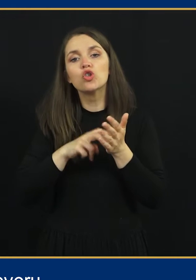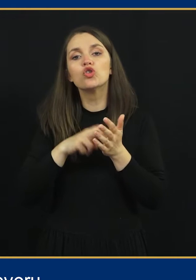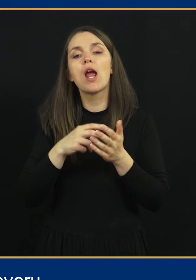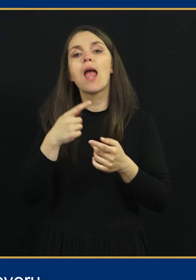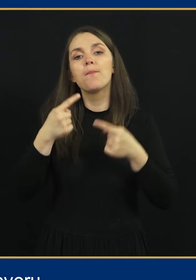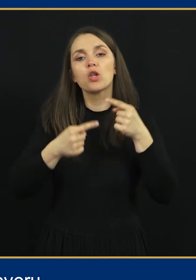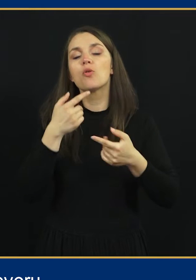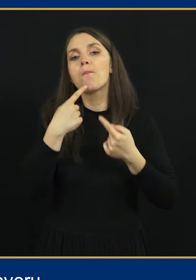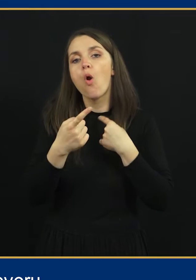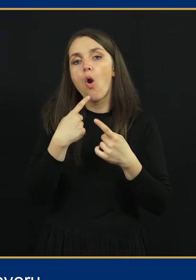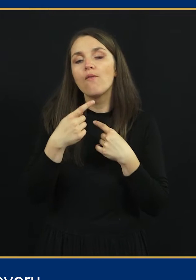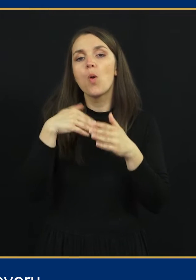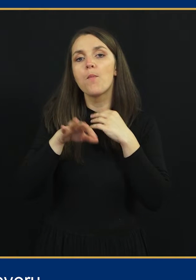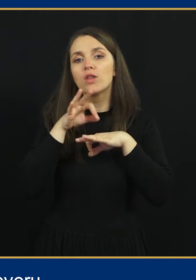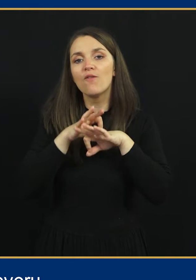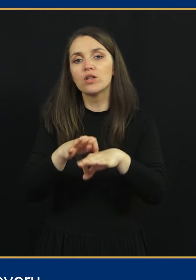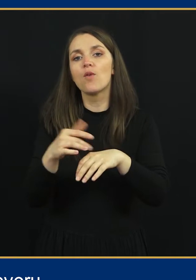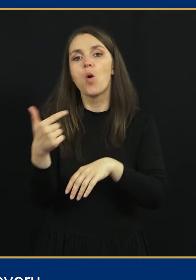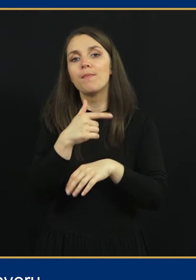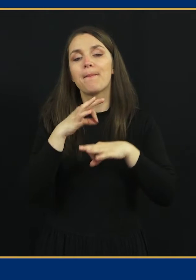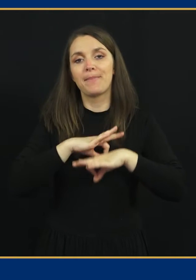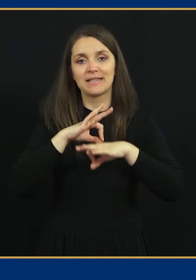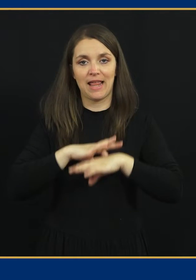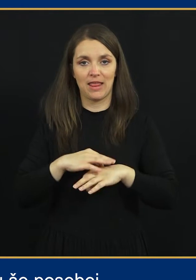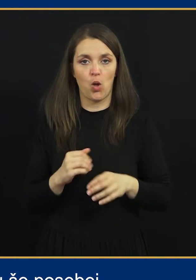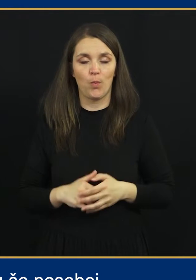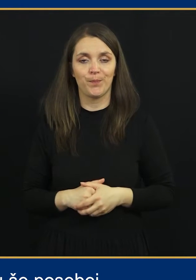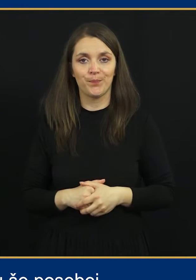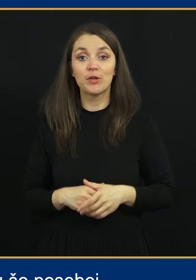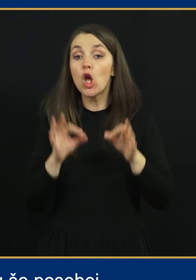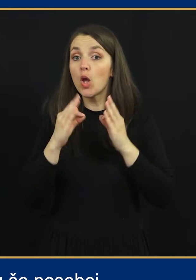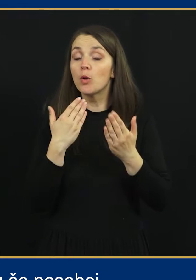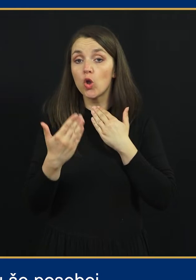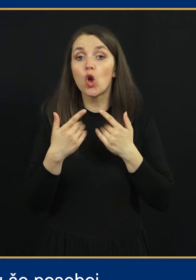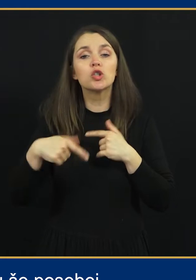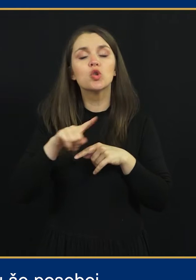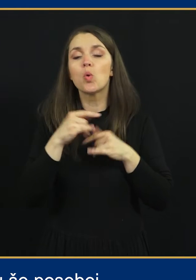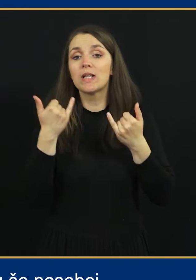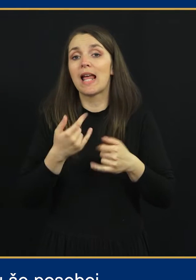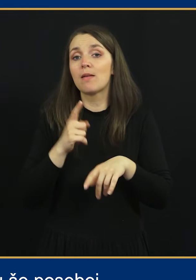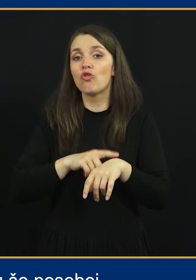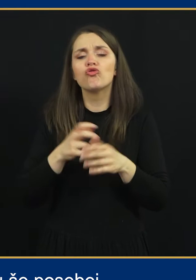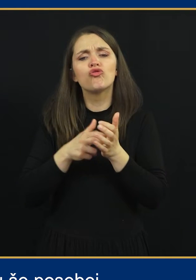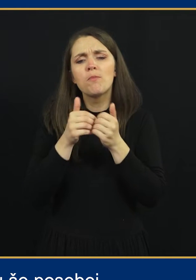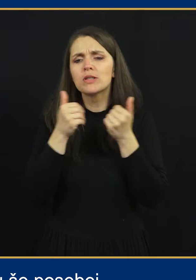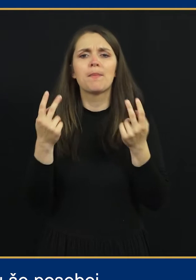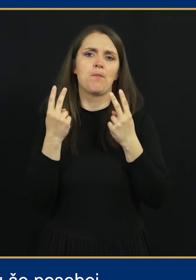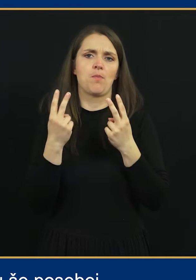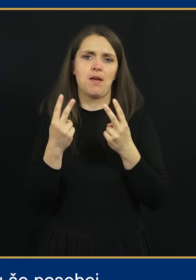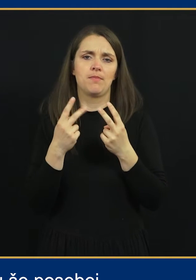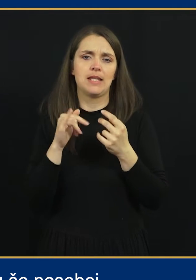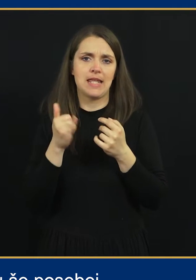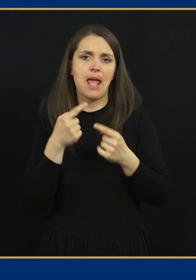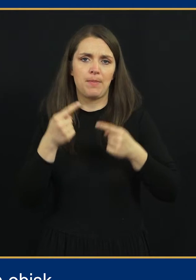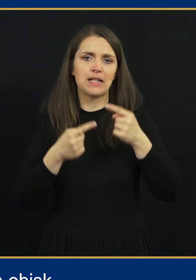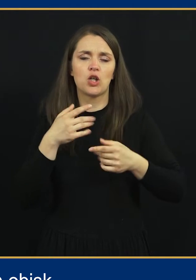plenarnem pogovoru pod vodstvom obeh predsednikov. Dobri odnosi so v sedanjem času še posebej pomembni, je plenarno